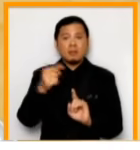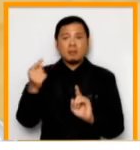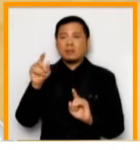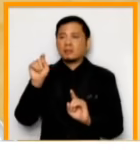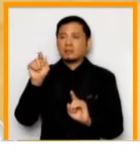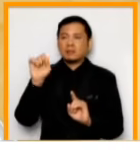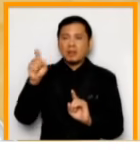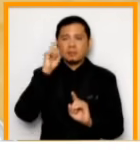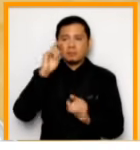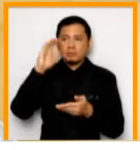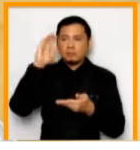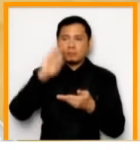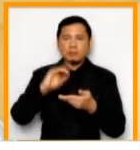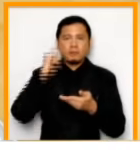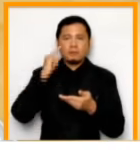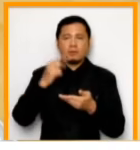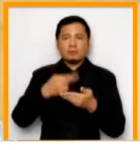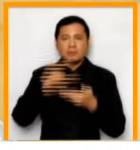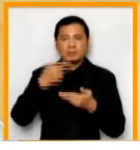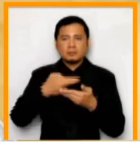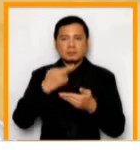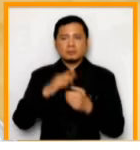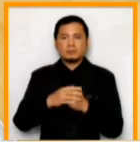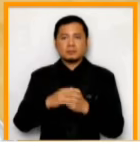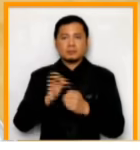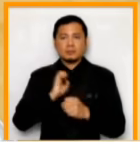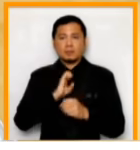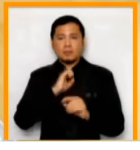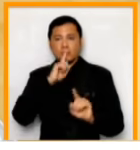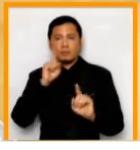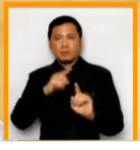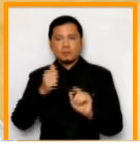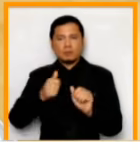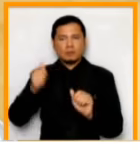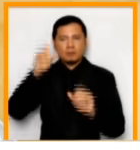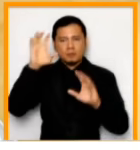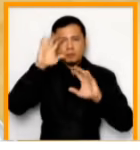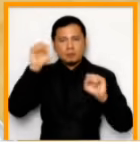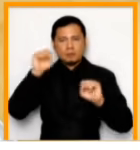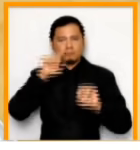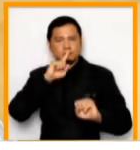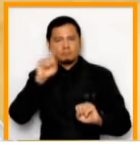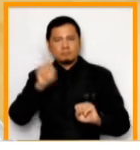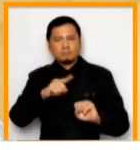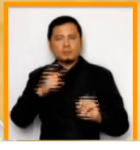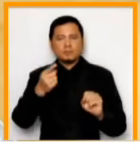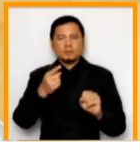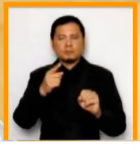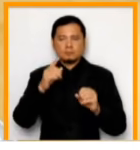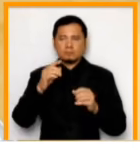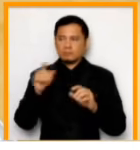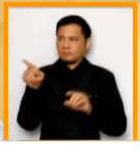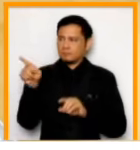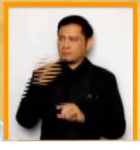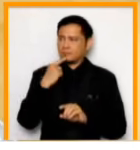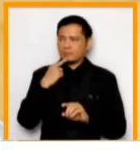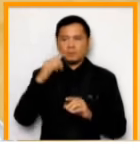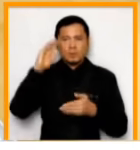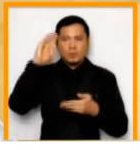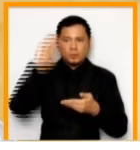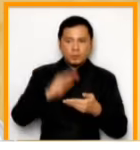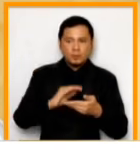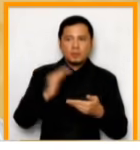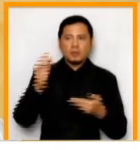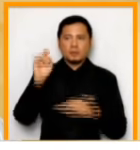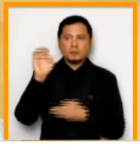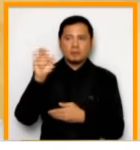grupo ang executive order ng Pangulo. Pero git ng palasyo, kailangan daw babaan ng taripa para hindi kulangin ang supply ng bigas. At may